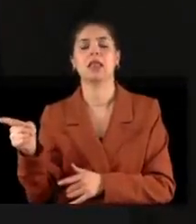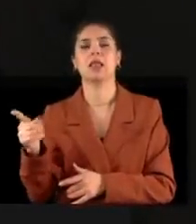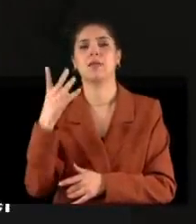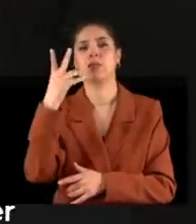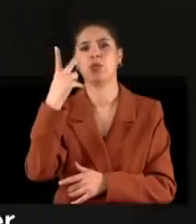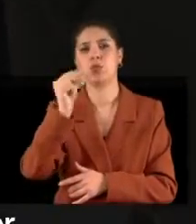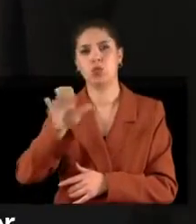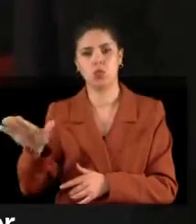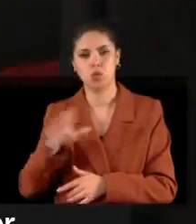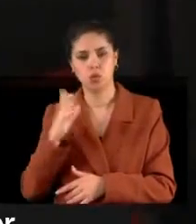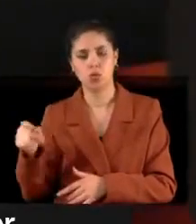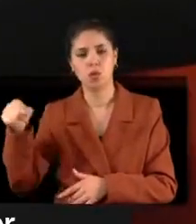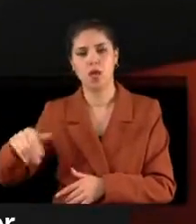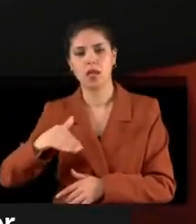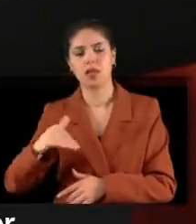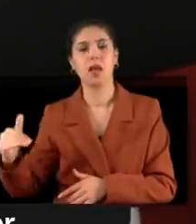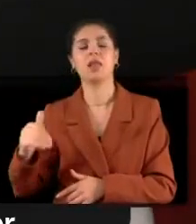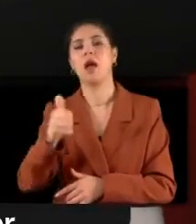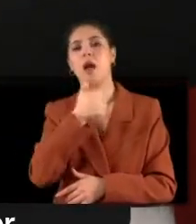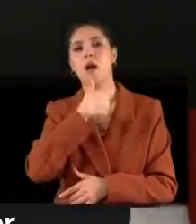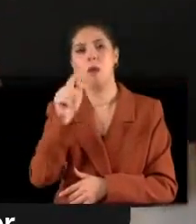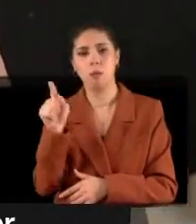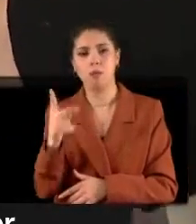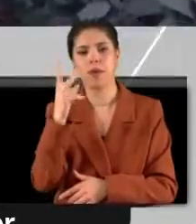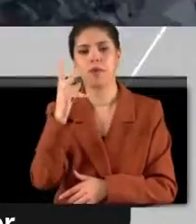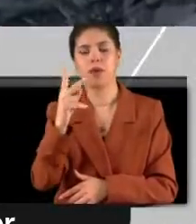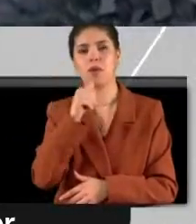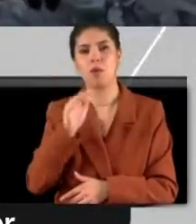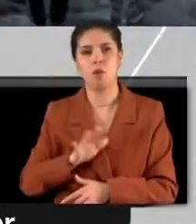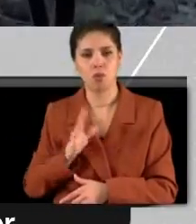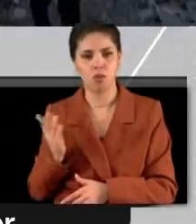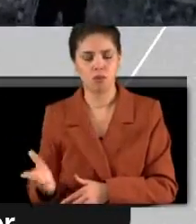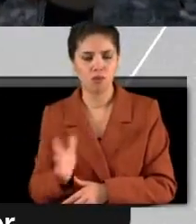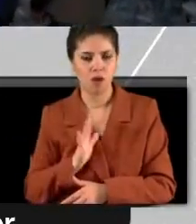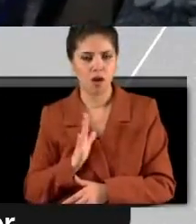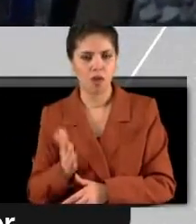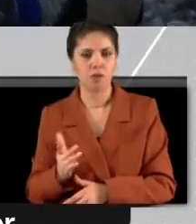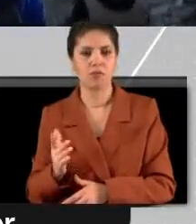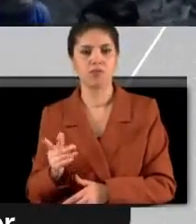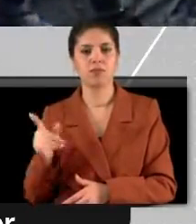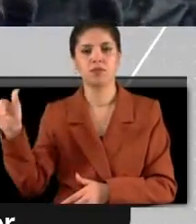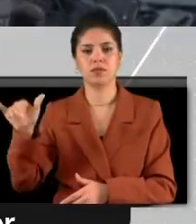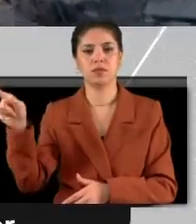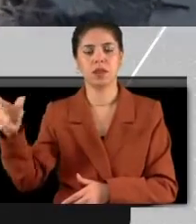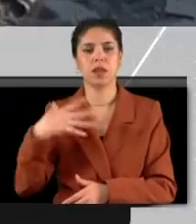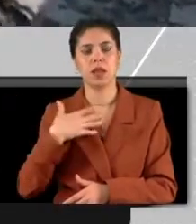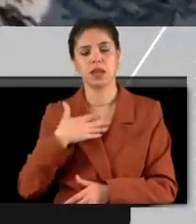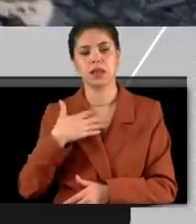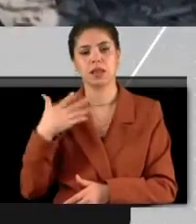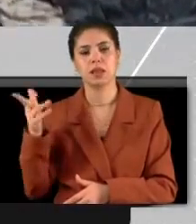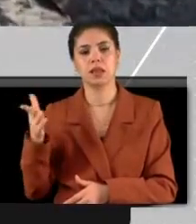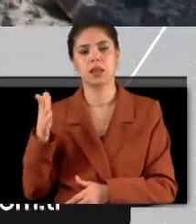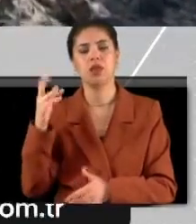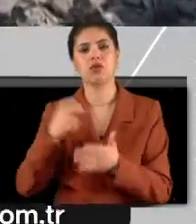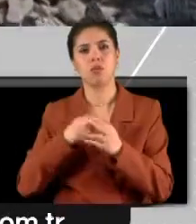de çocuğu. Alt katta yine bir abim. İki tane de oğlu beraberlerdi. Yan taraf kendi imkanlarıyla camları